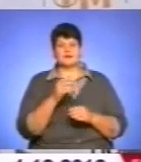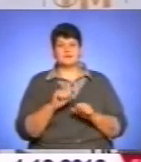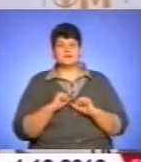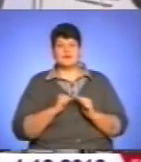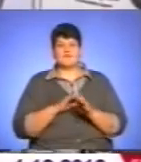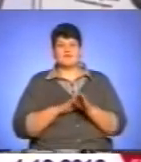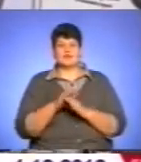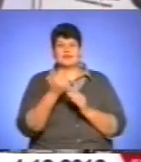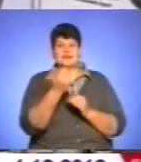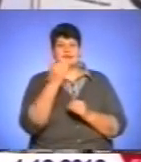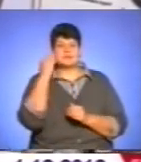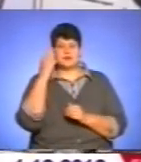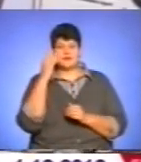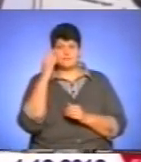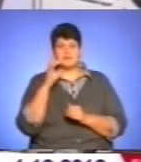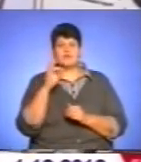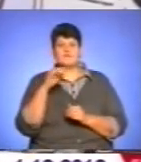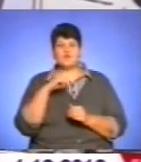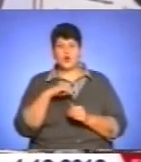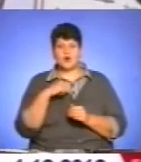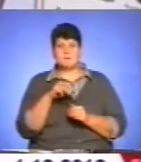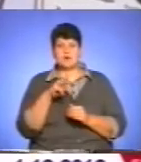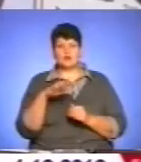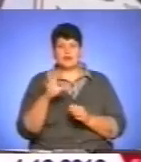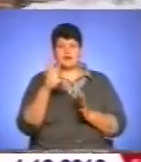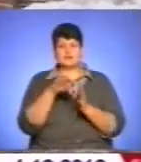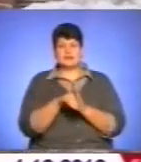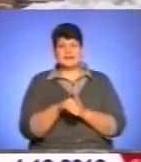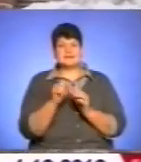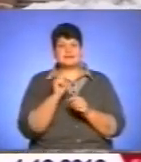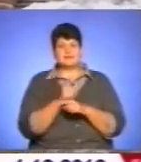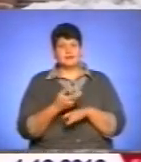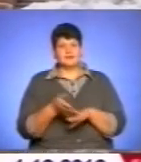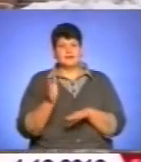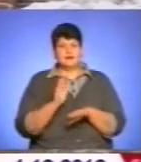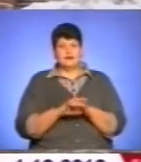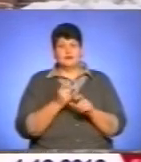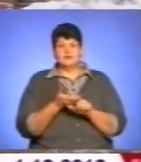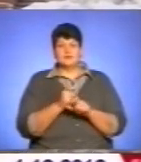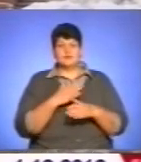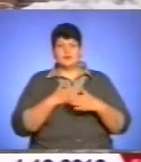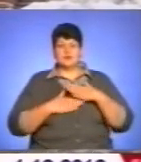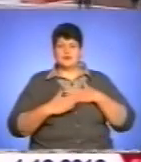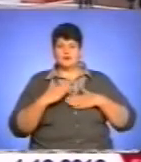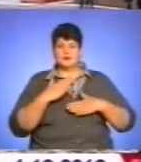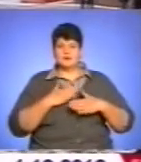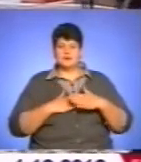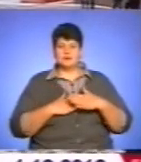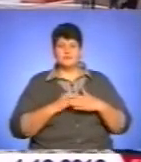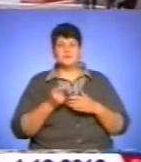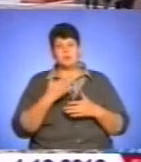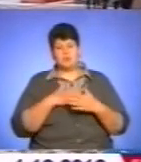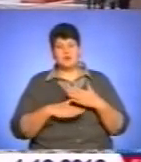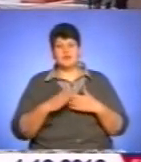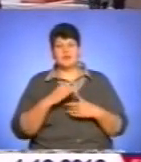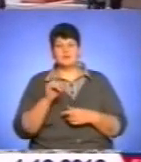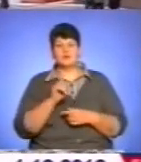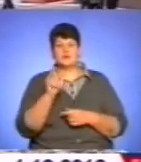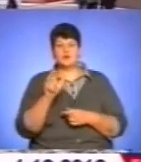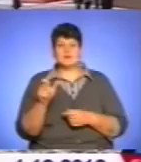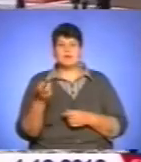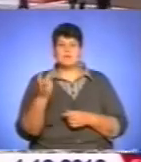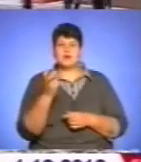маленькі мрії. Увійти в роль Миколая – завдання непросте та надзвичайно приємне, каже Владислав. Приємно так, що люди